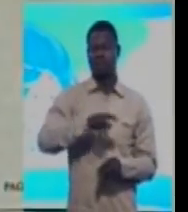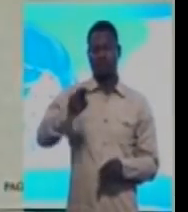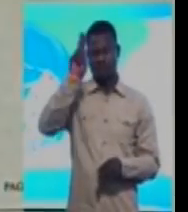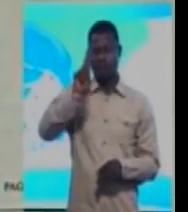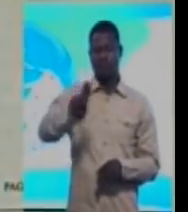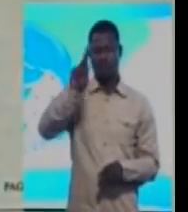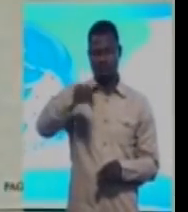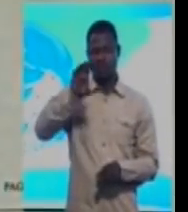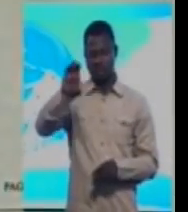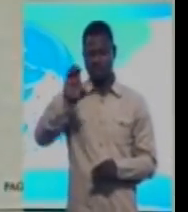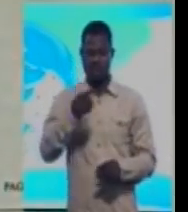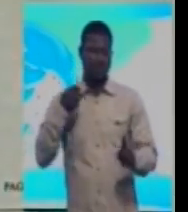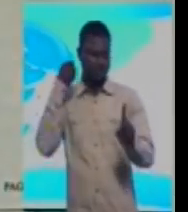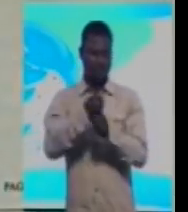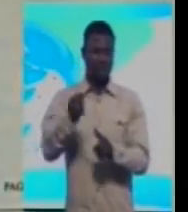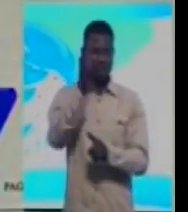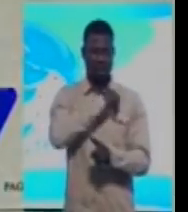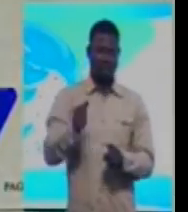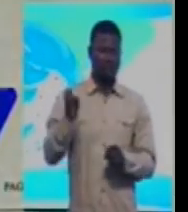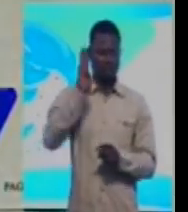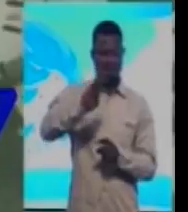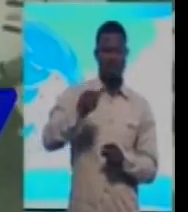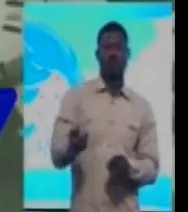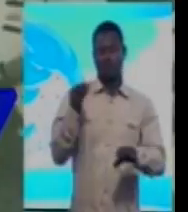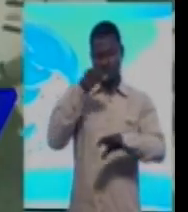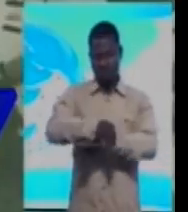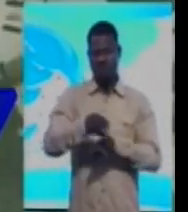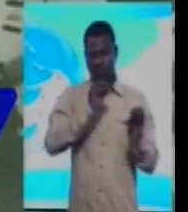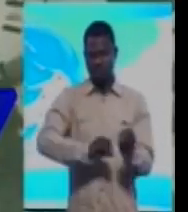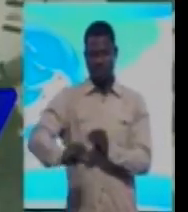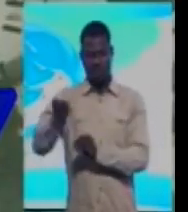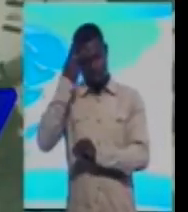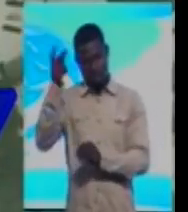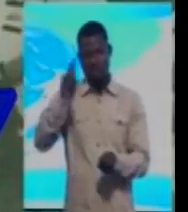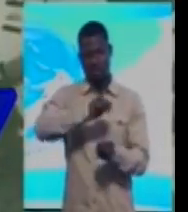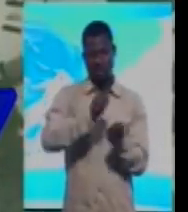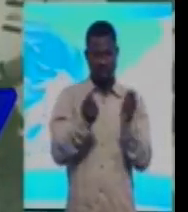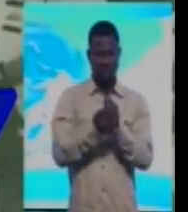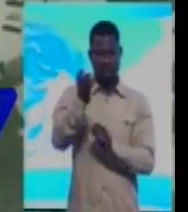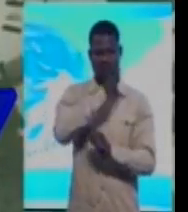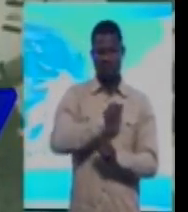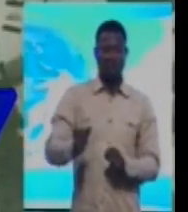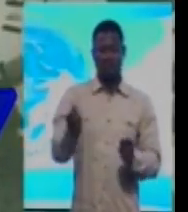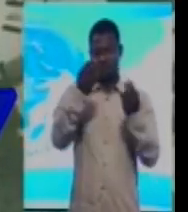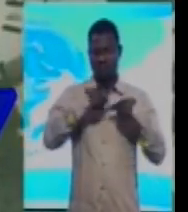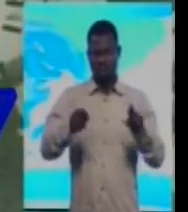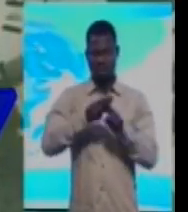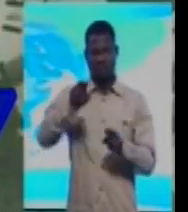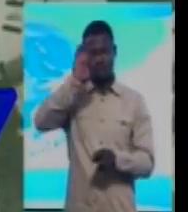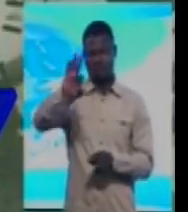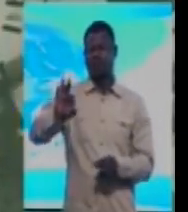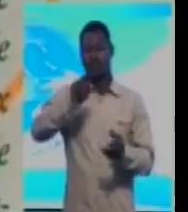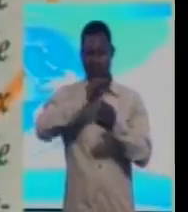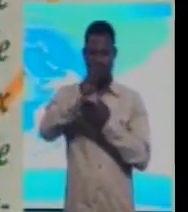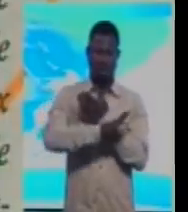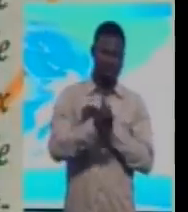effet, l'attaque de Bungu a obligé le parti à transformer son meeting du 9 novembre en moment de prière pour la paix au